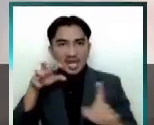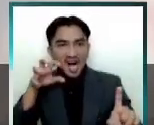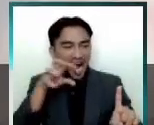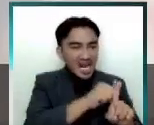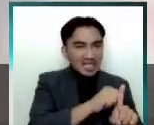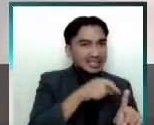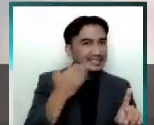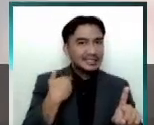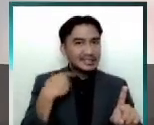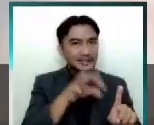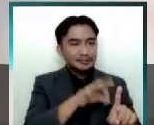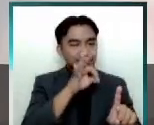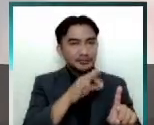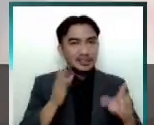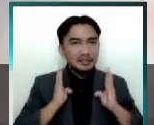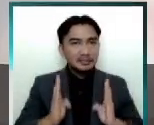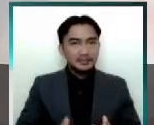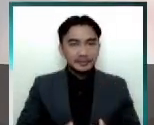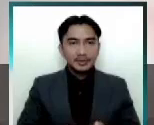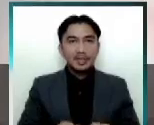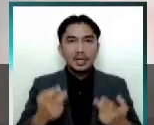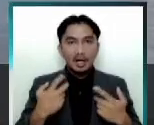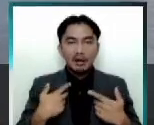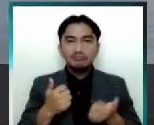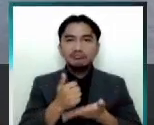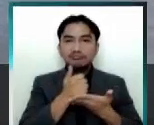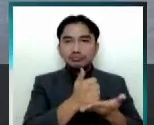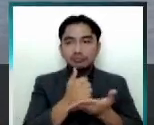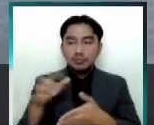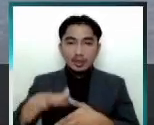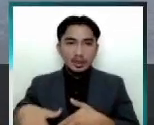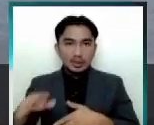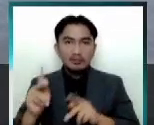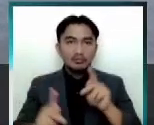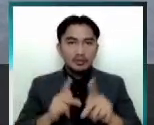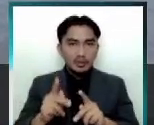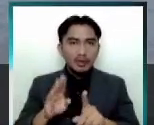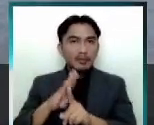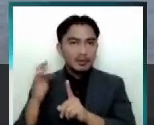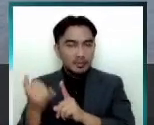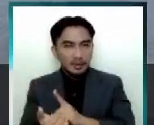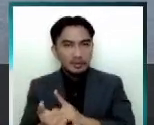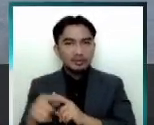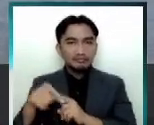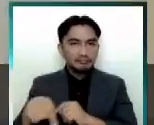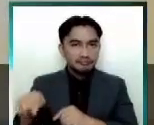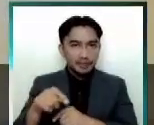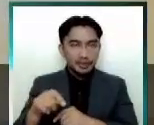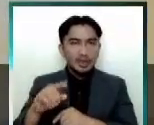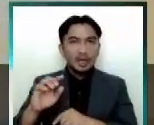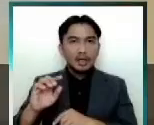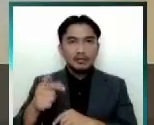bata. Ito'y sa kabila ng tulong-tulong ng paghahanap ng mga residente, mga taga-barangay, at mga tauhan ng Municipal Disaster